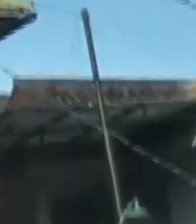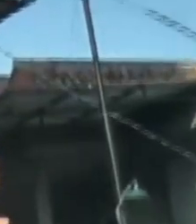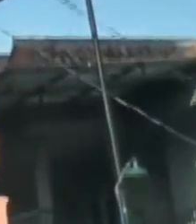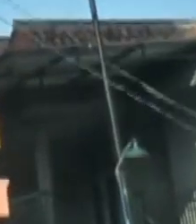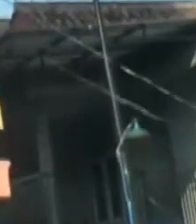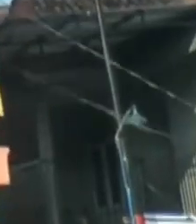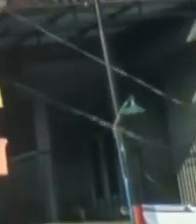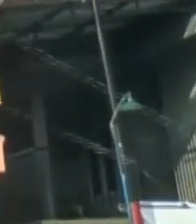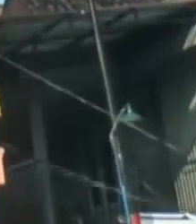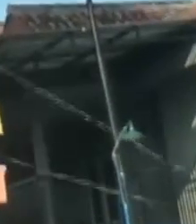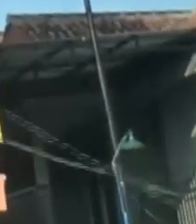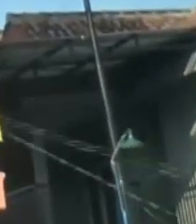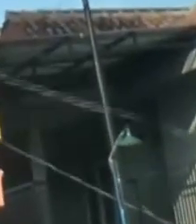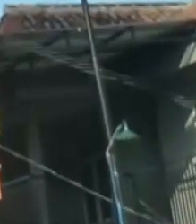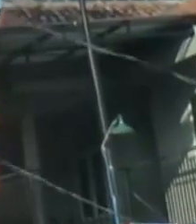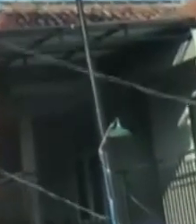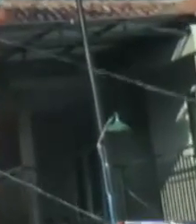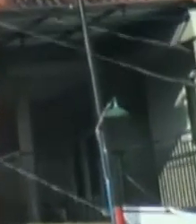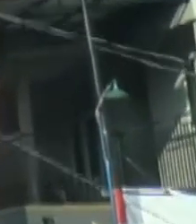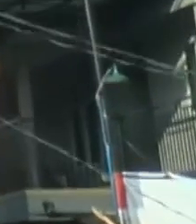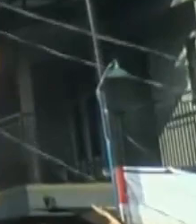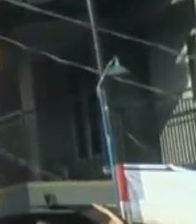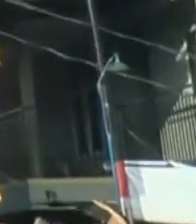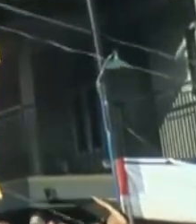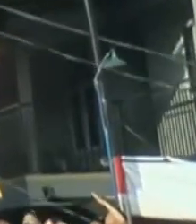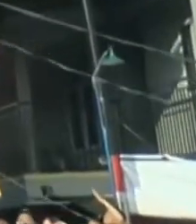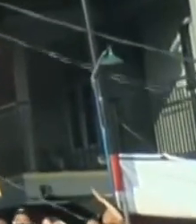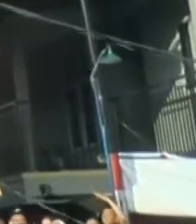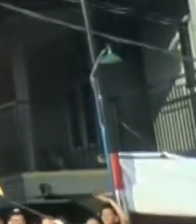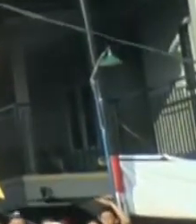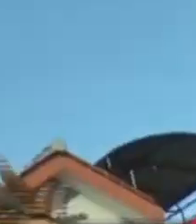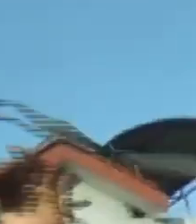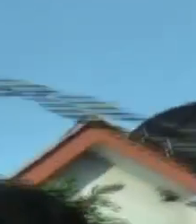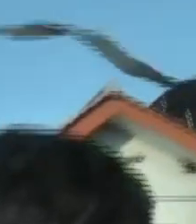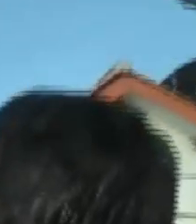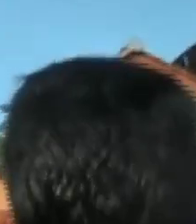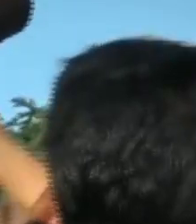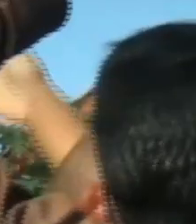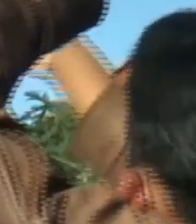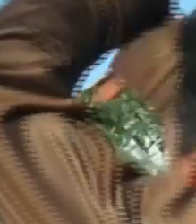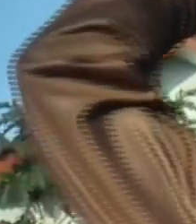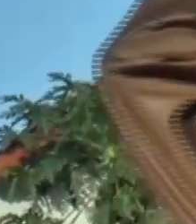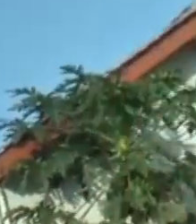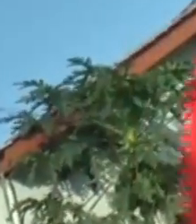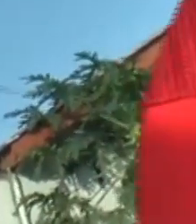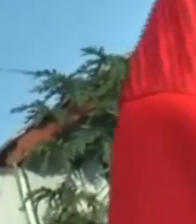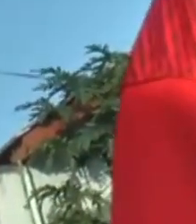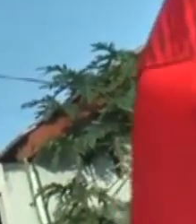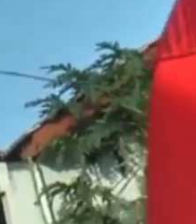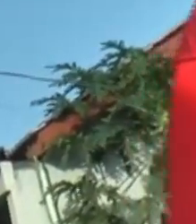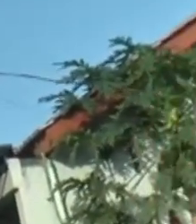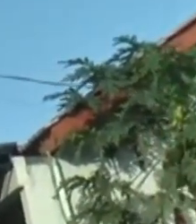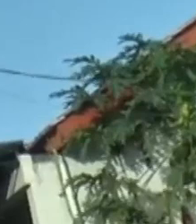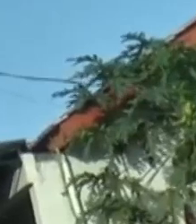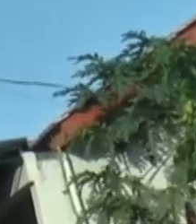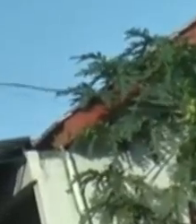pertama diterbangkan peserta diterpa angin kencang menabrak rumah warga. Meski sempat gagal terbang, peserta dapat menarik